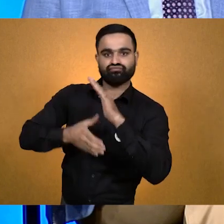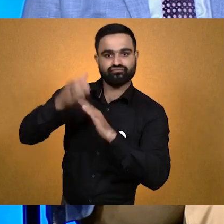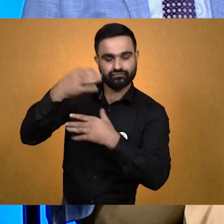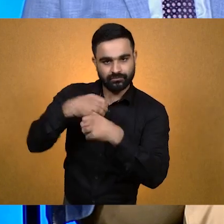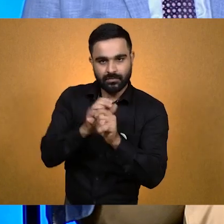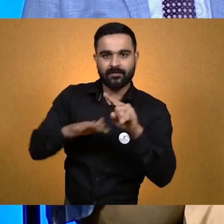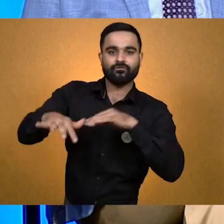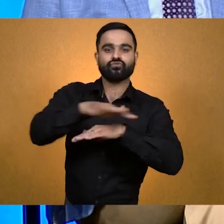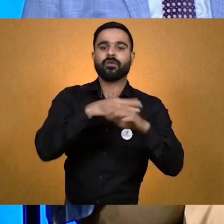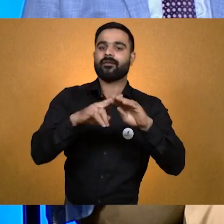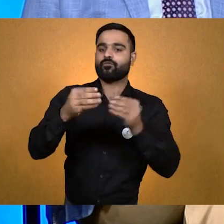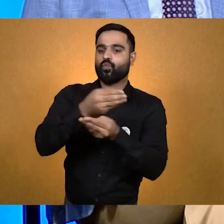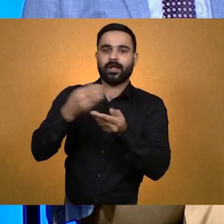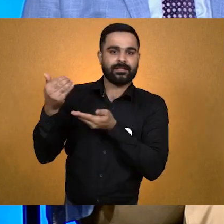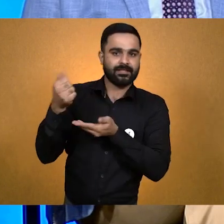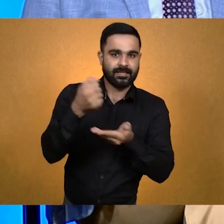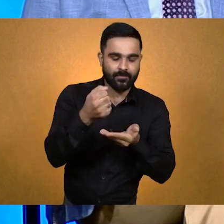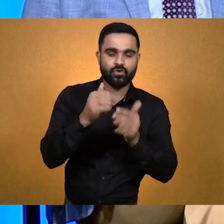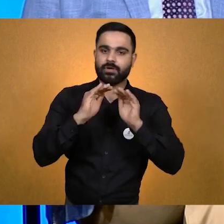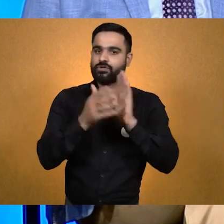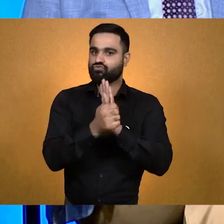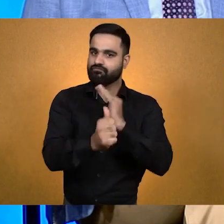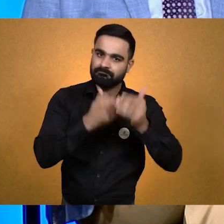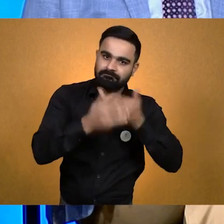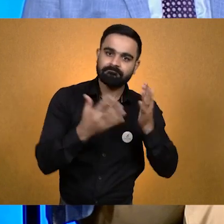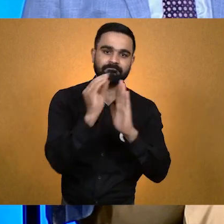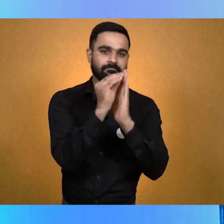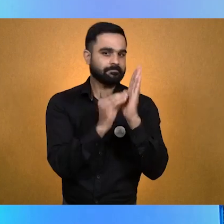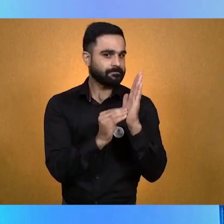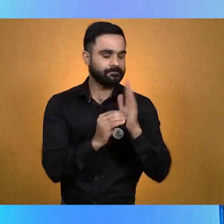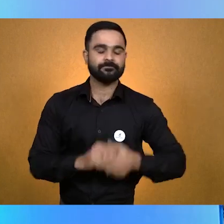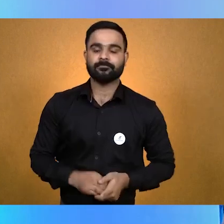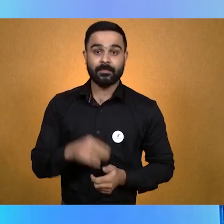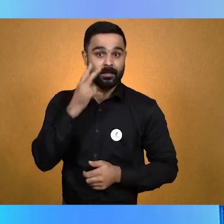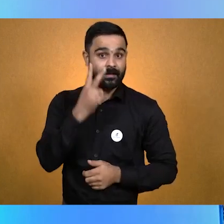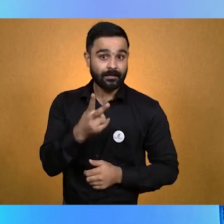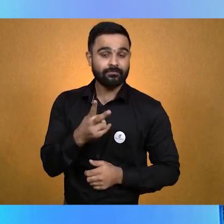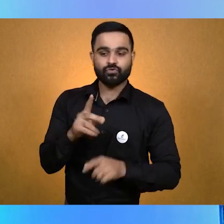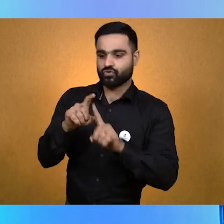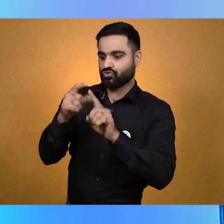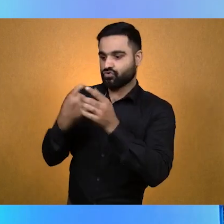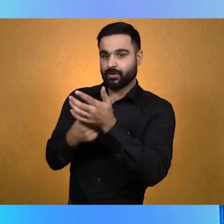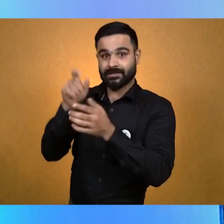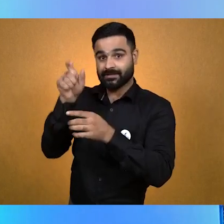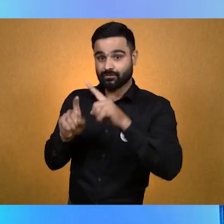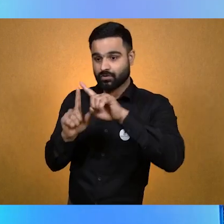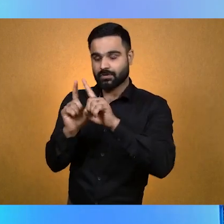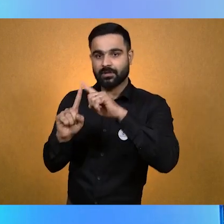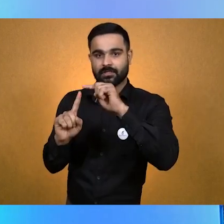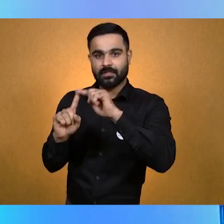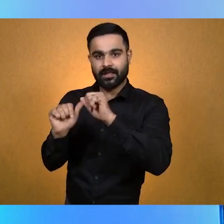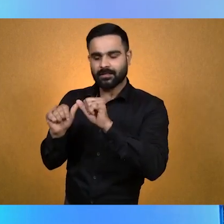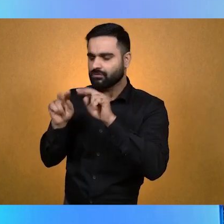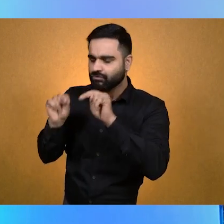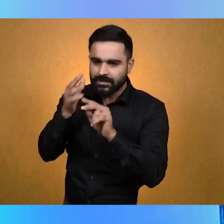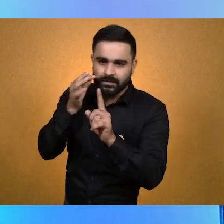लेकर फाइनेंशियल सपोर्ट और स्किल डेवलपमेंट तक शामिल हैं। Well, let me start by asking Dr. Dutta, the need for physical